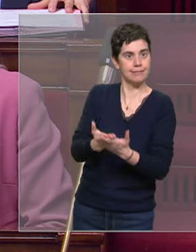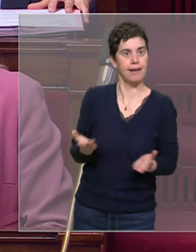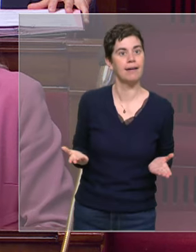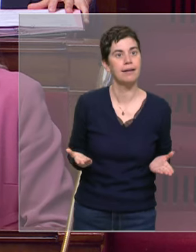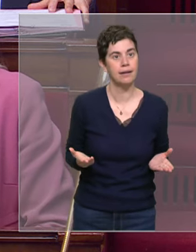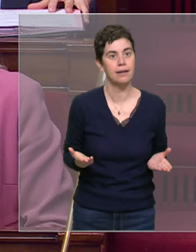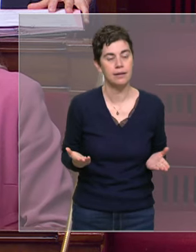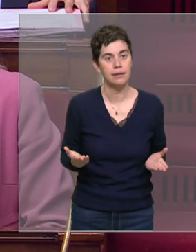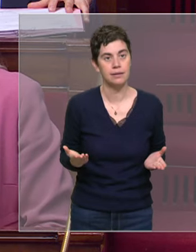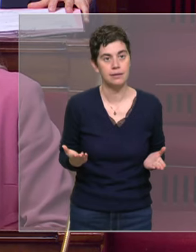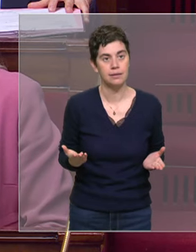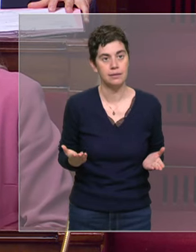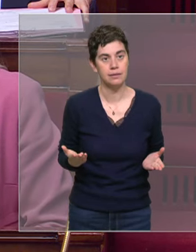agression.